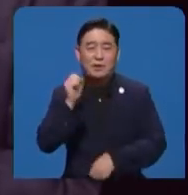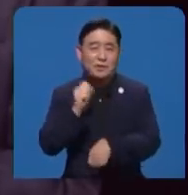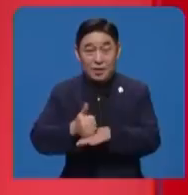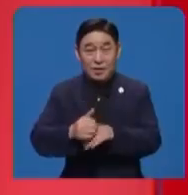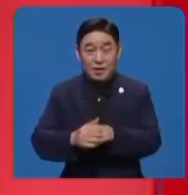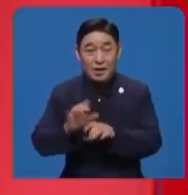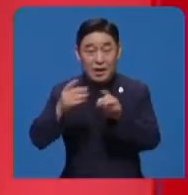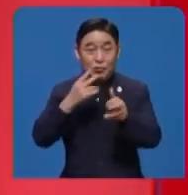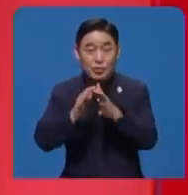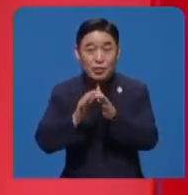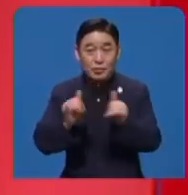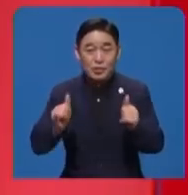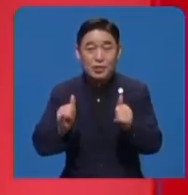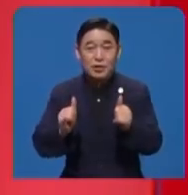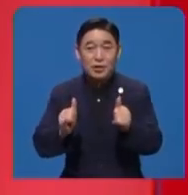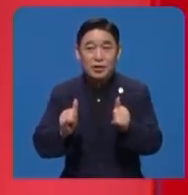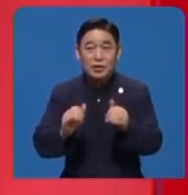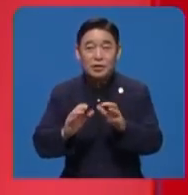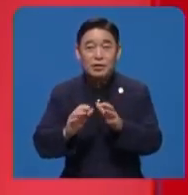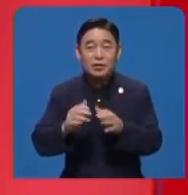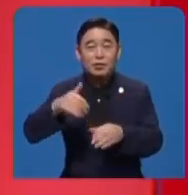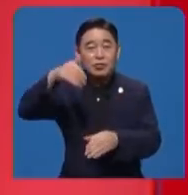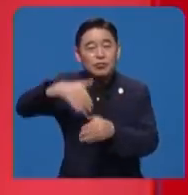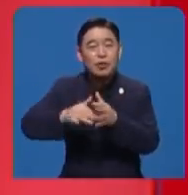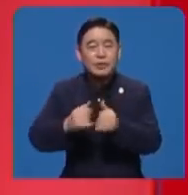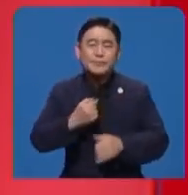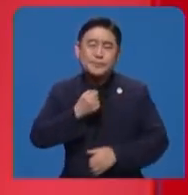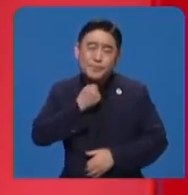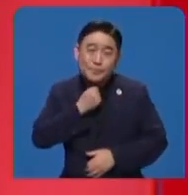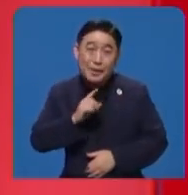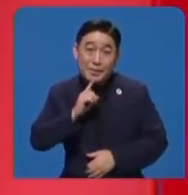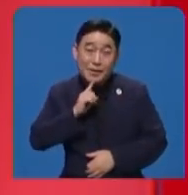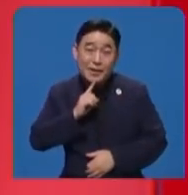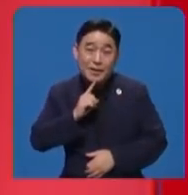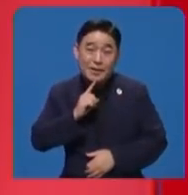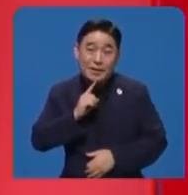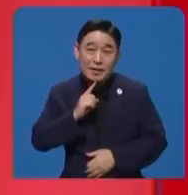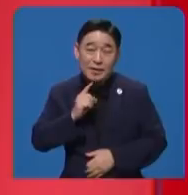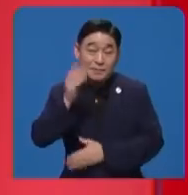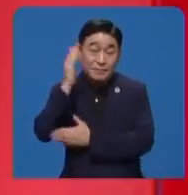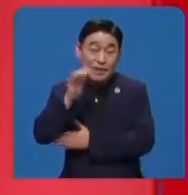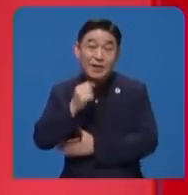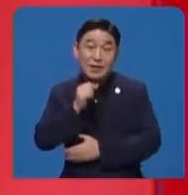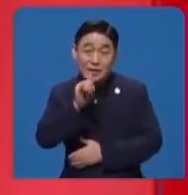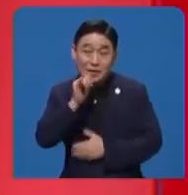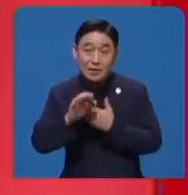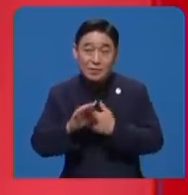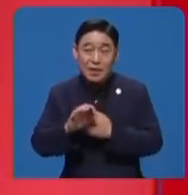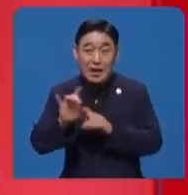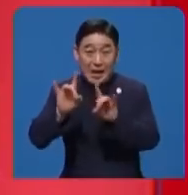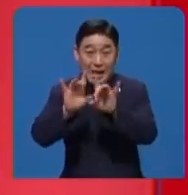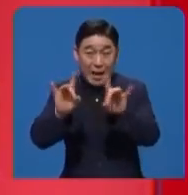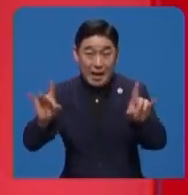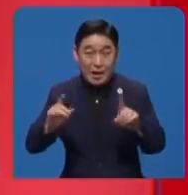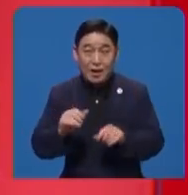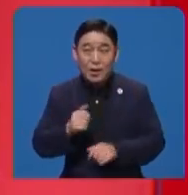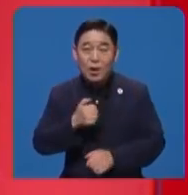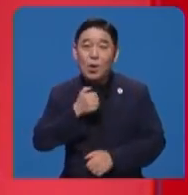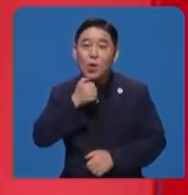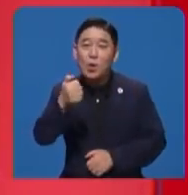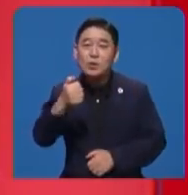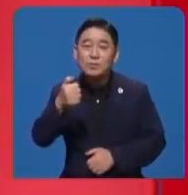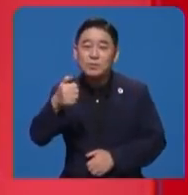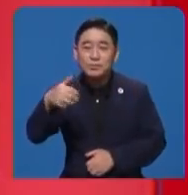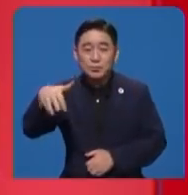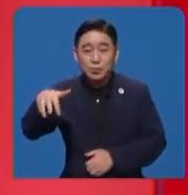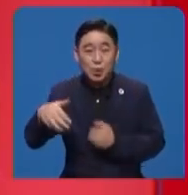가능성이 있습니다. 각 후보님들, 국민들, 유권자들께 꼭 하고 싶은 말씀, 전하고 싶은 메시지 있으면 각 후보님들께